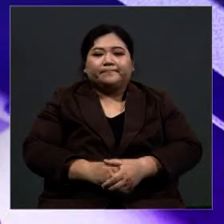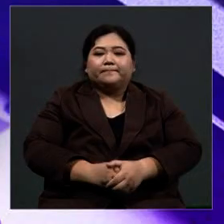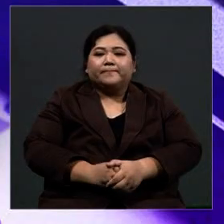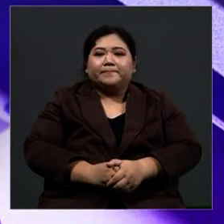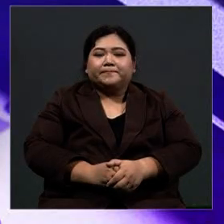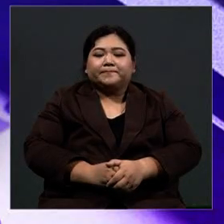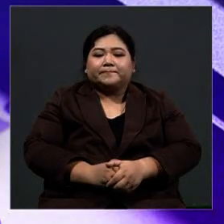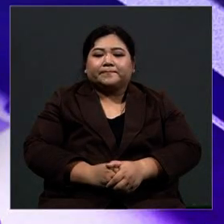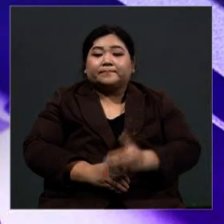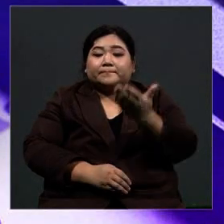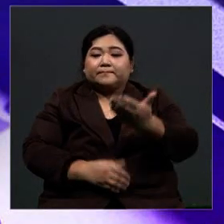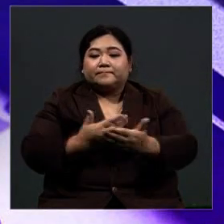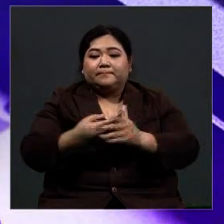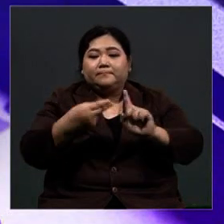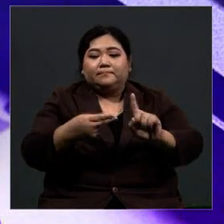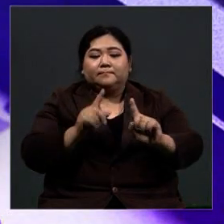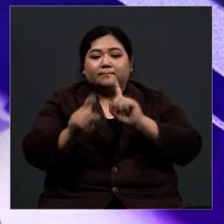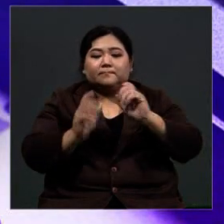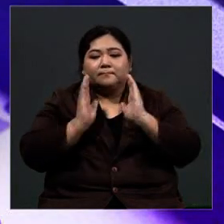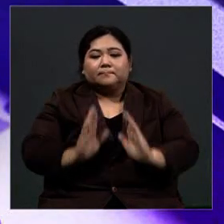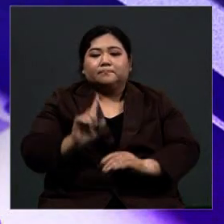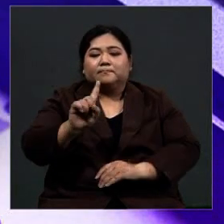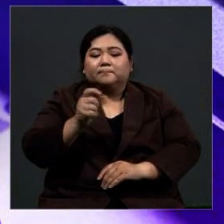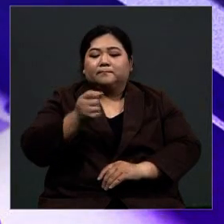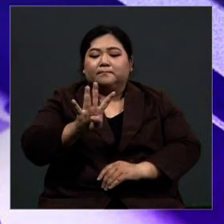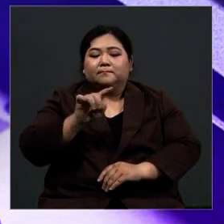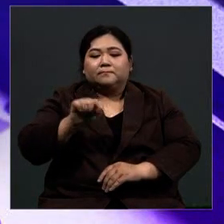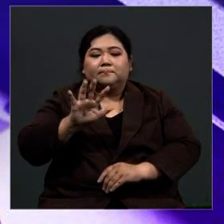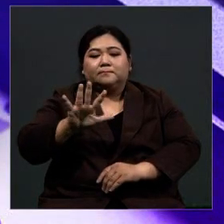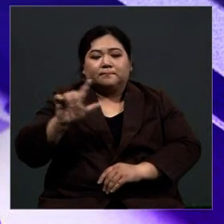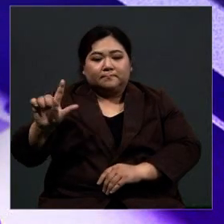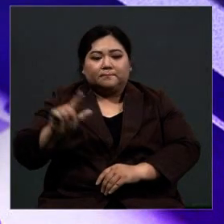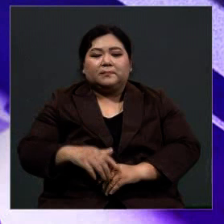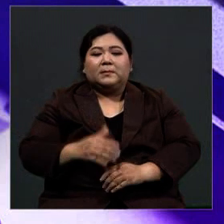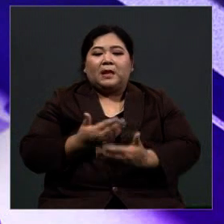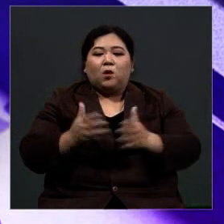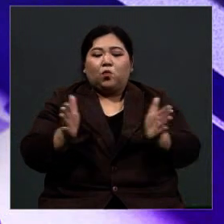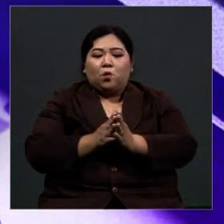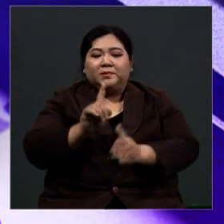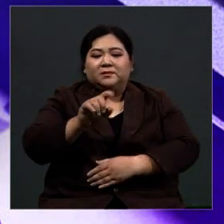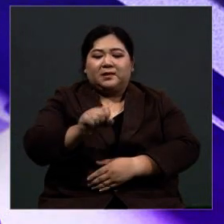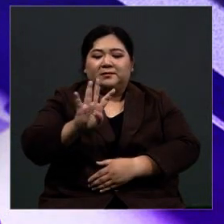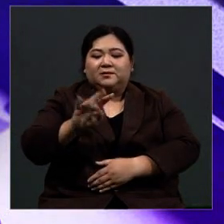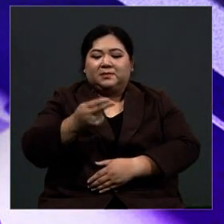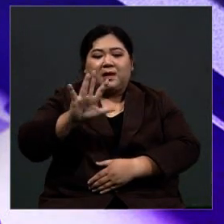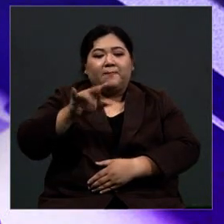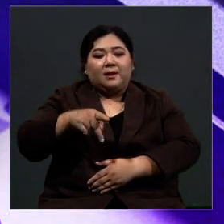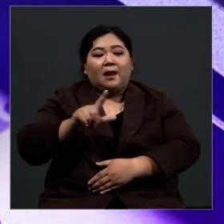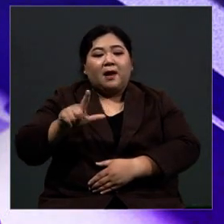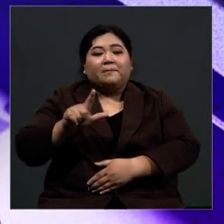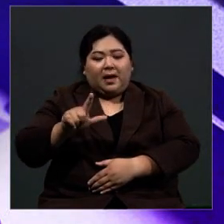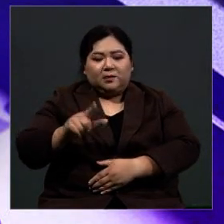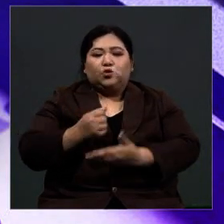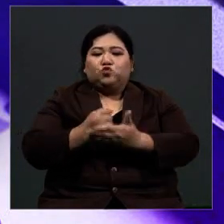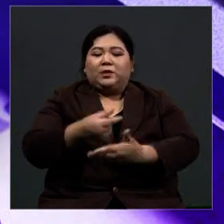มีสิทธิ์ได้รับเงิน 10,000บาทจนวน 14500,000คนมูลค่า 145,000ล้านบาทจะส่งผลให้ GDPปี 2567นะคะเพิ่ม